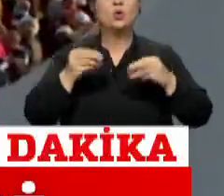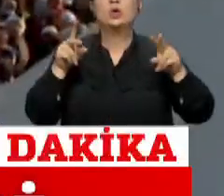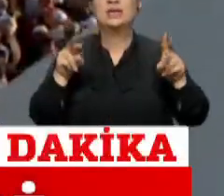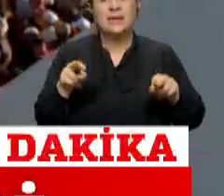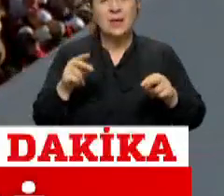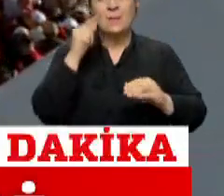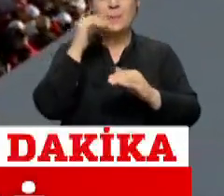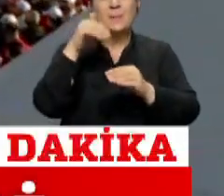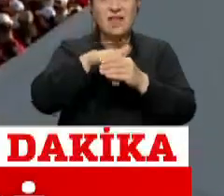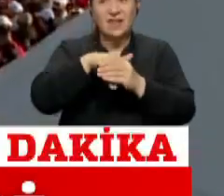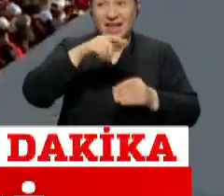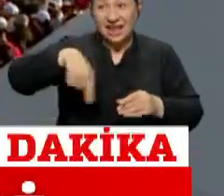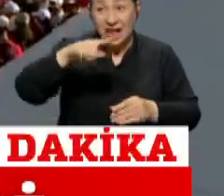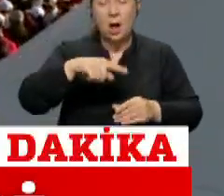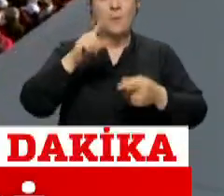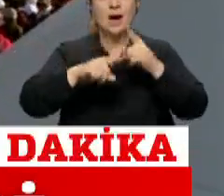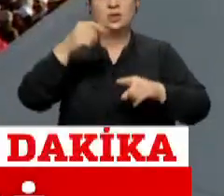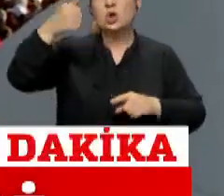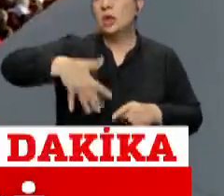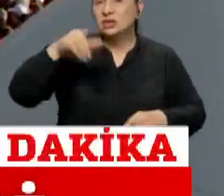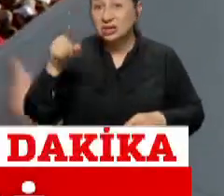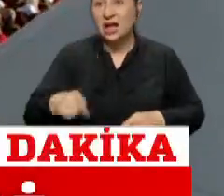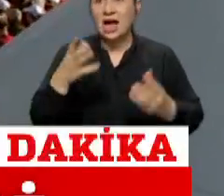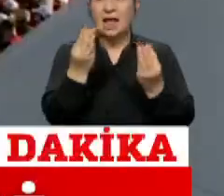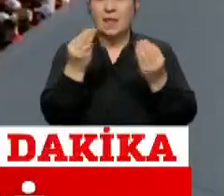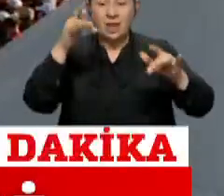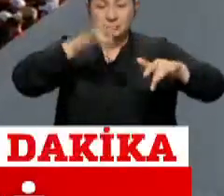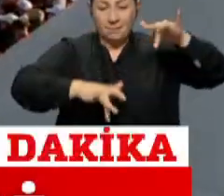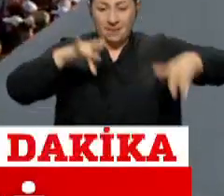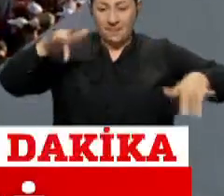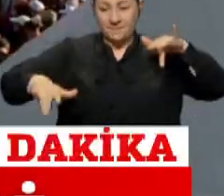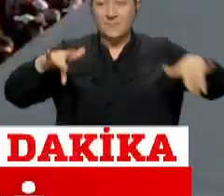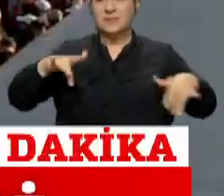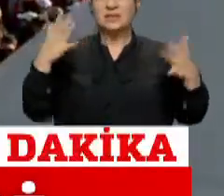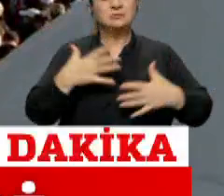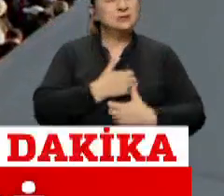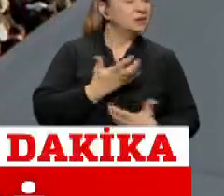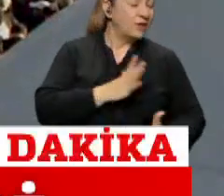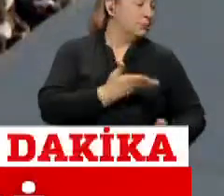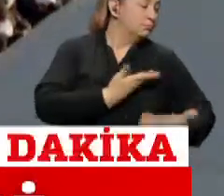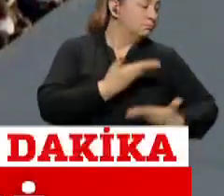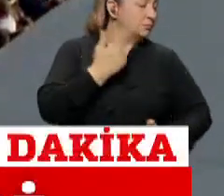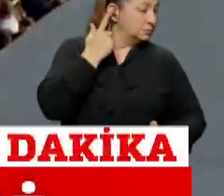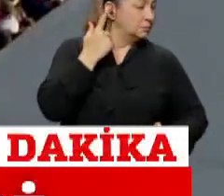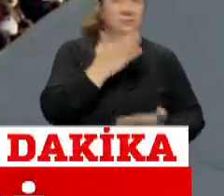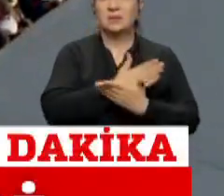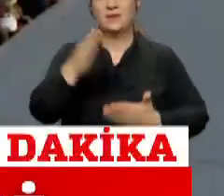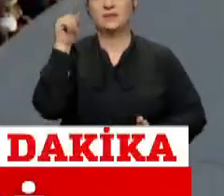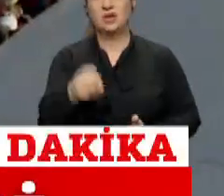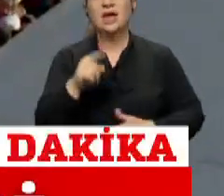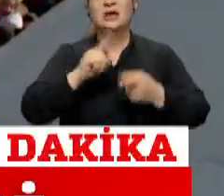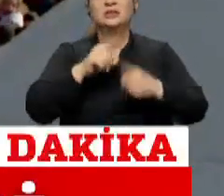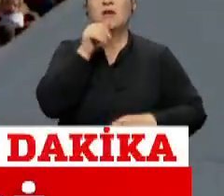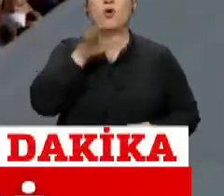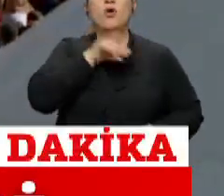gibi milletvekilleri, parti yöneticileri kalabalıkların arasında yine dert dinlemeye devam edecekler.